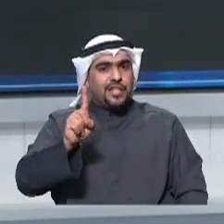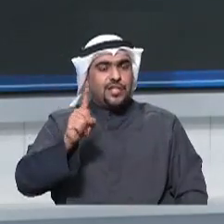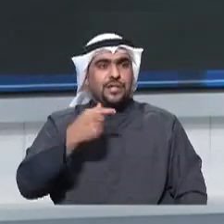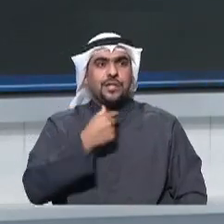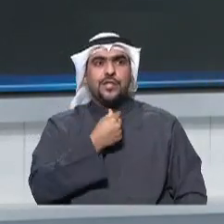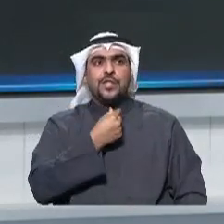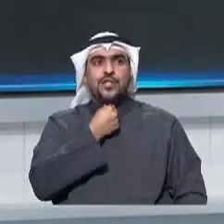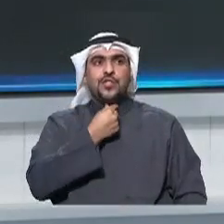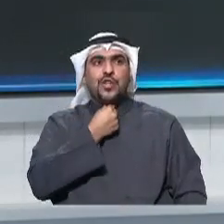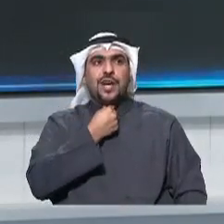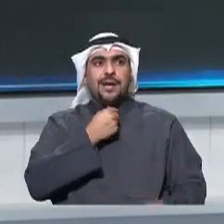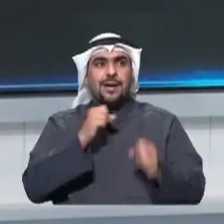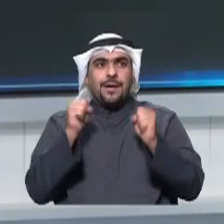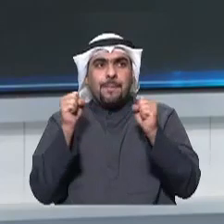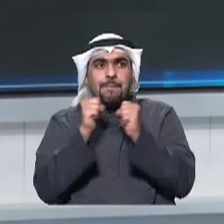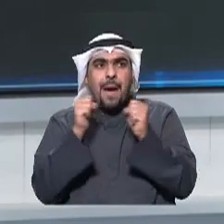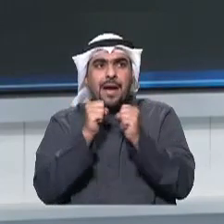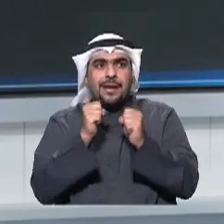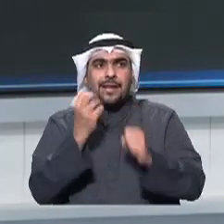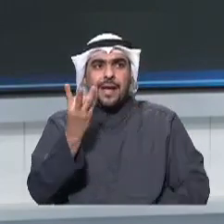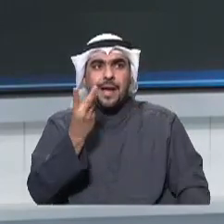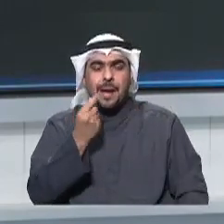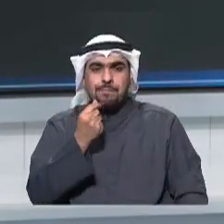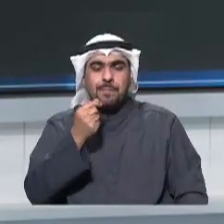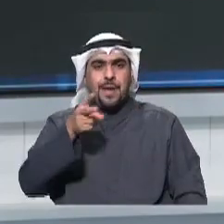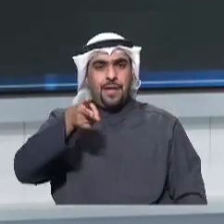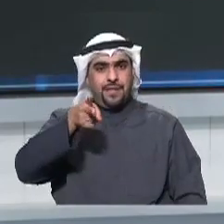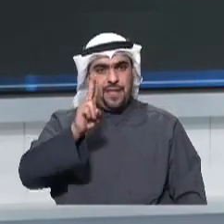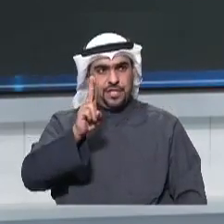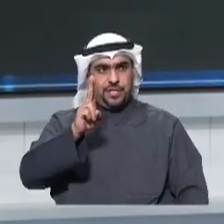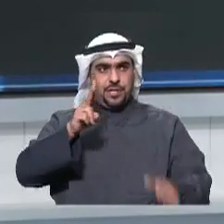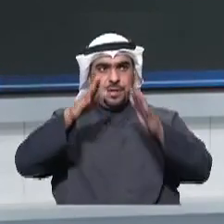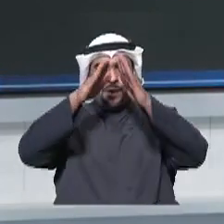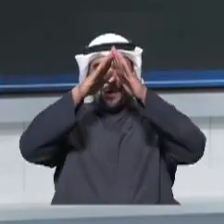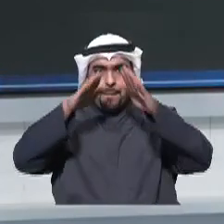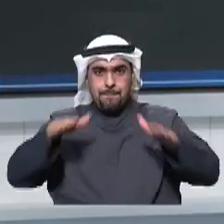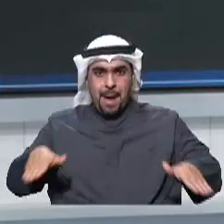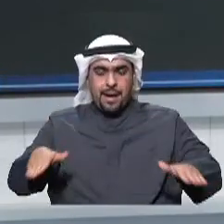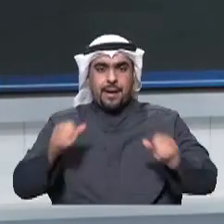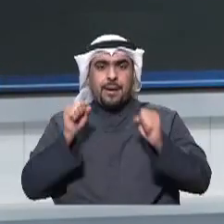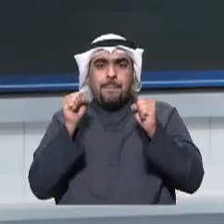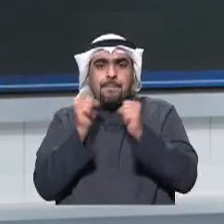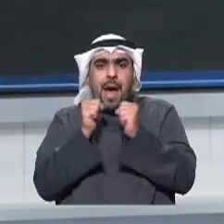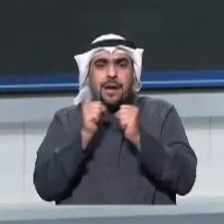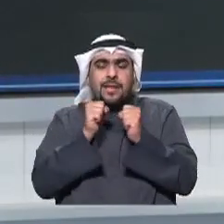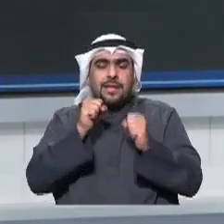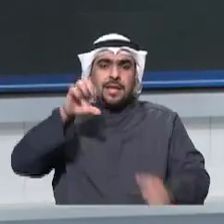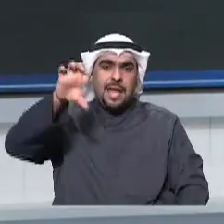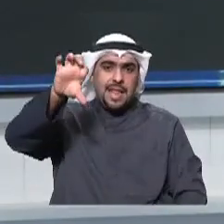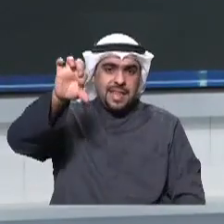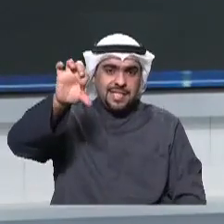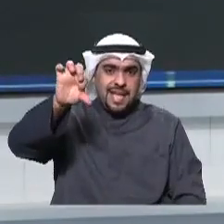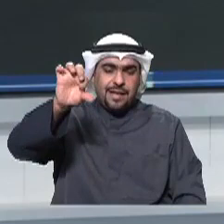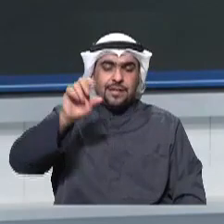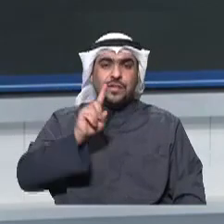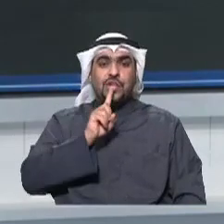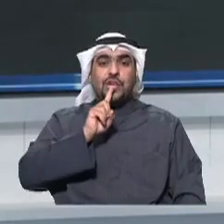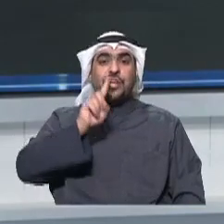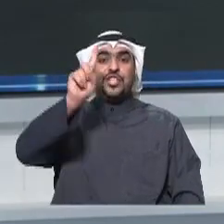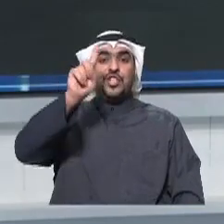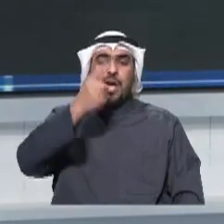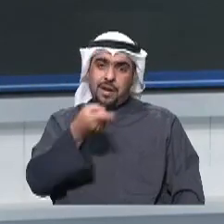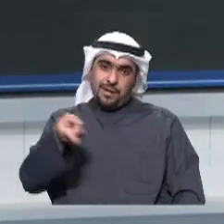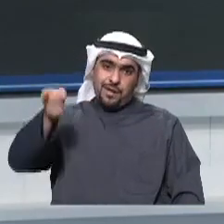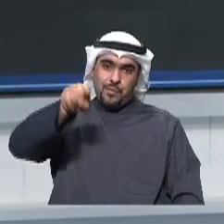بالساعة، فرص لأمطار تبدأ معانا على المناطق الغربية من صباح الغد إن شاء الله، تكون أمطار خفيفة على بعض المناطق